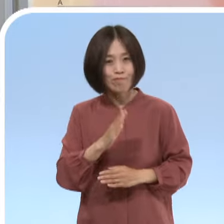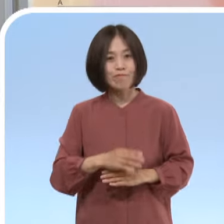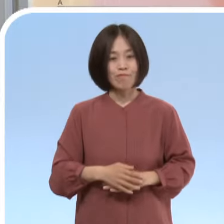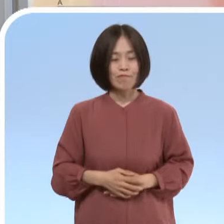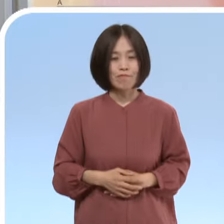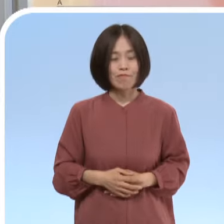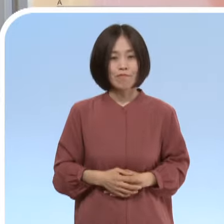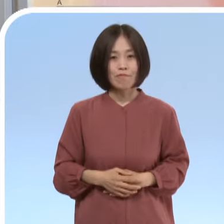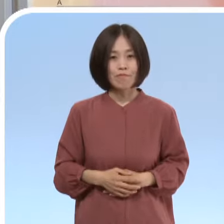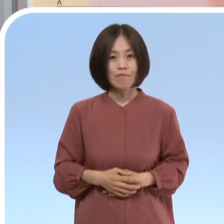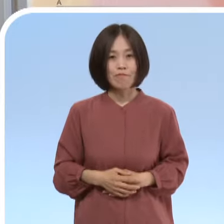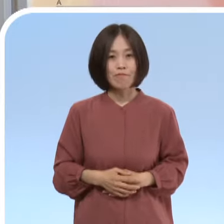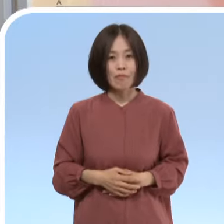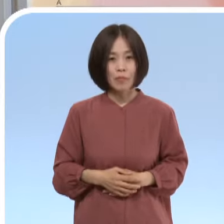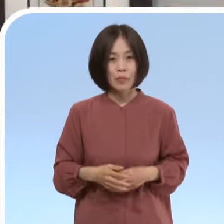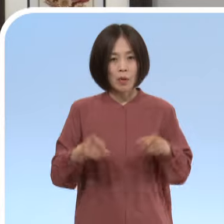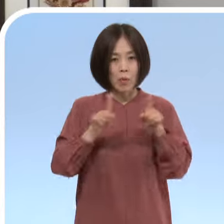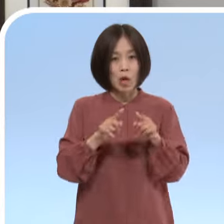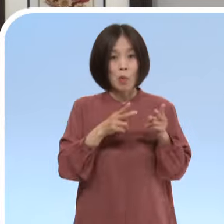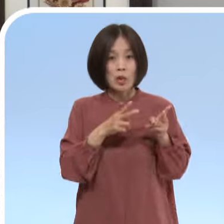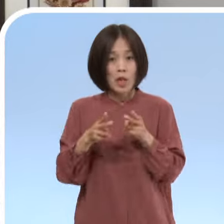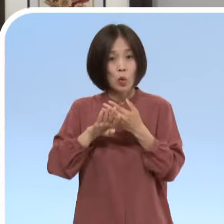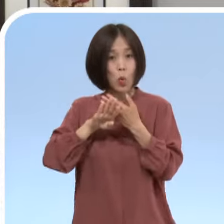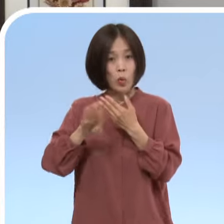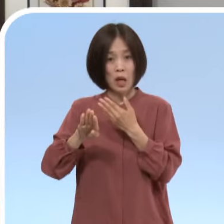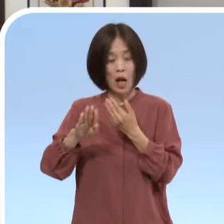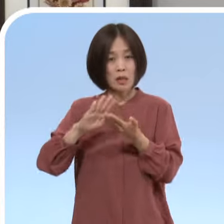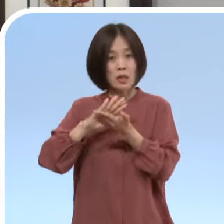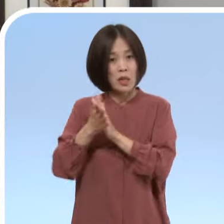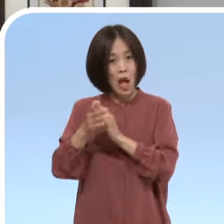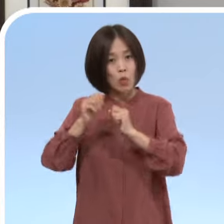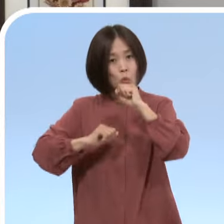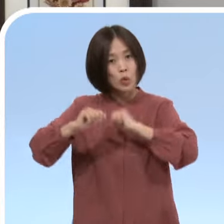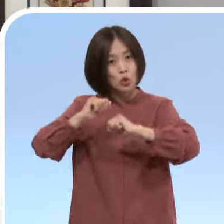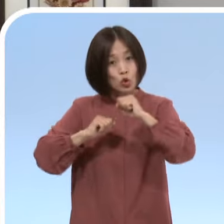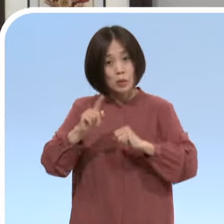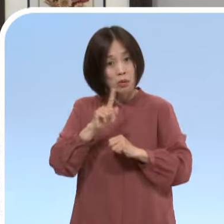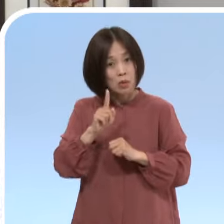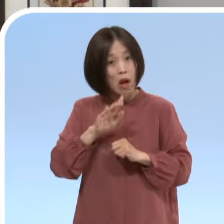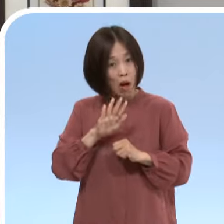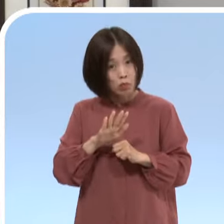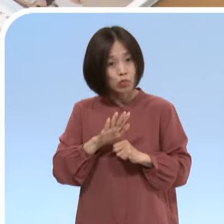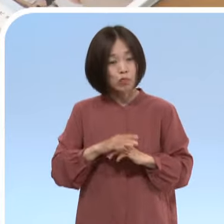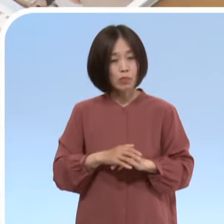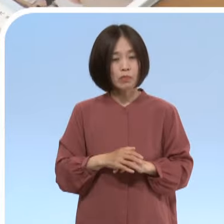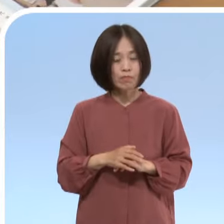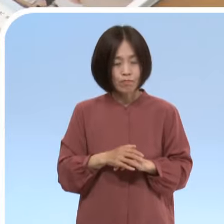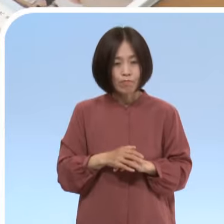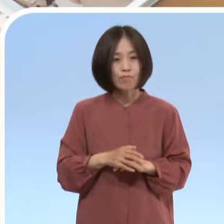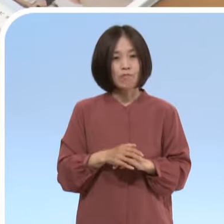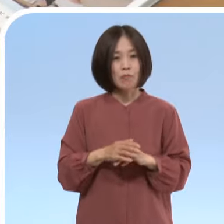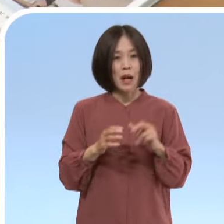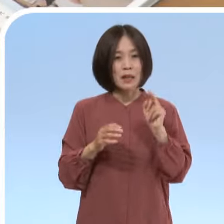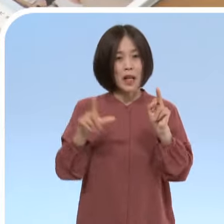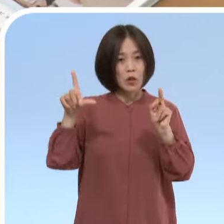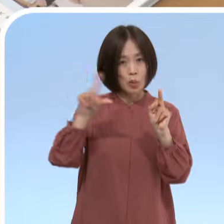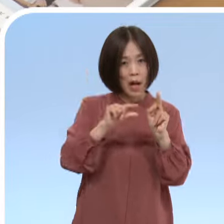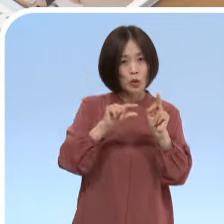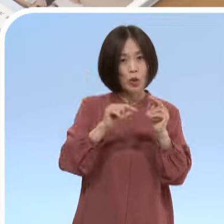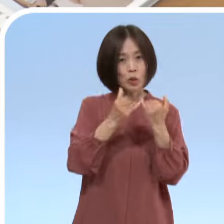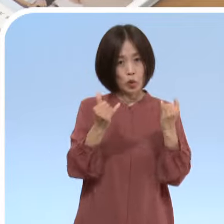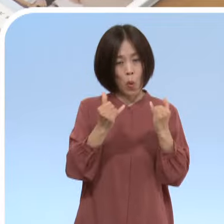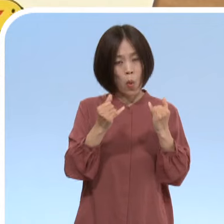て届けていただけたらなと思っております。 パートナーシップ制度以外に兵庫県はどんな取り組みをされてますか？は い、性的マイ